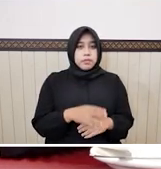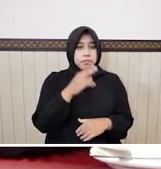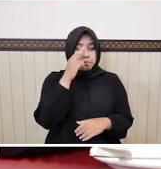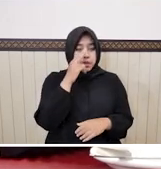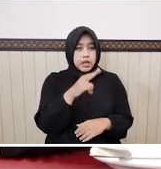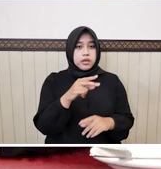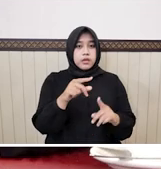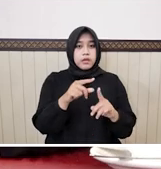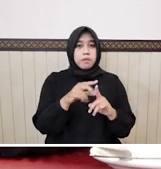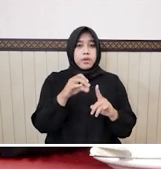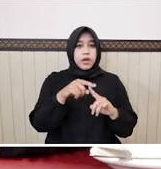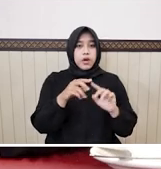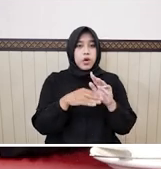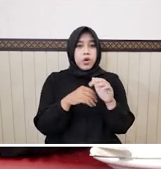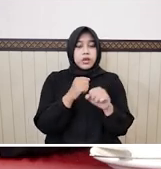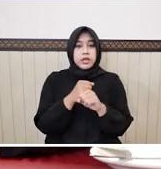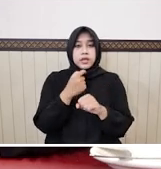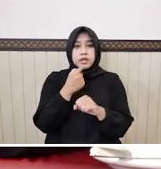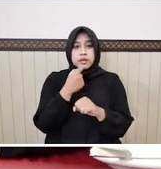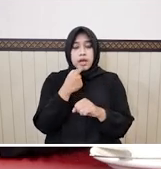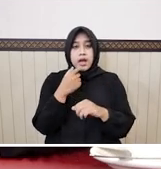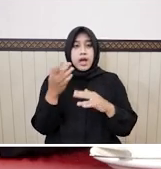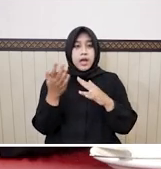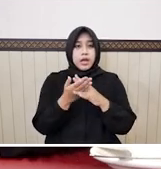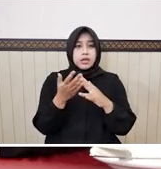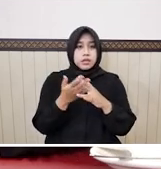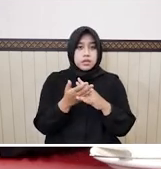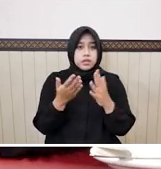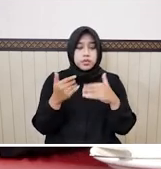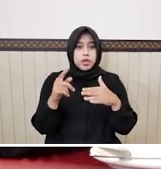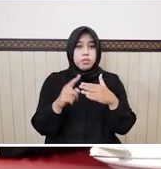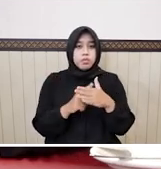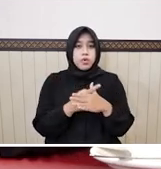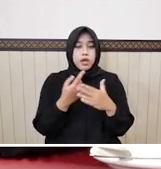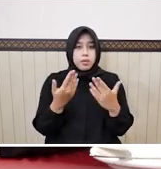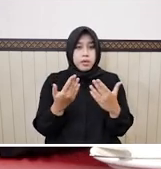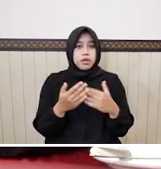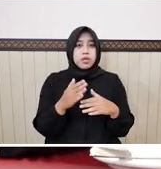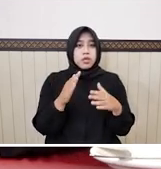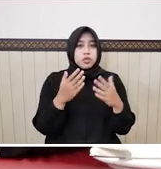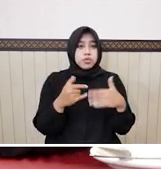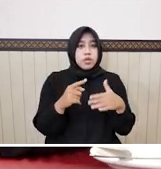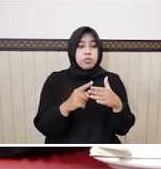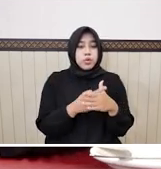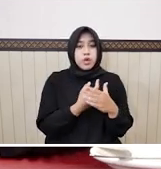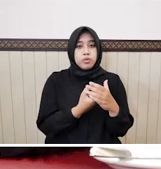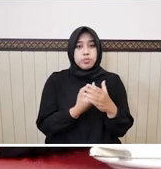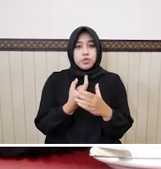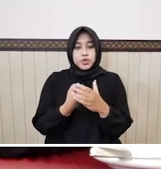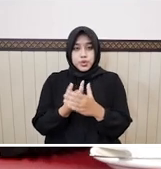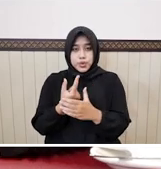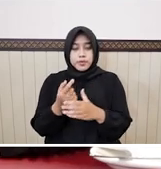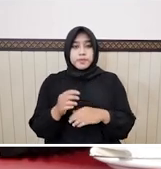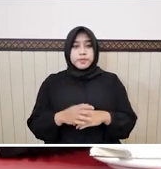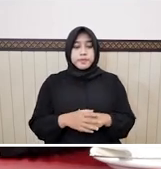toileting terkait dengan aksesibilitas sudah mulai muncul bahkan